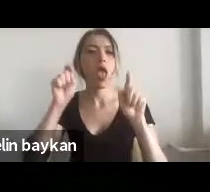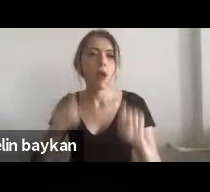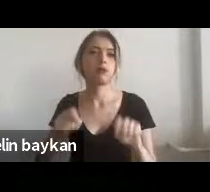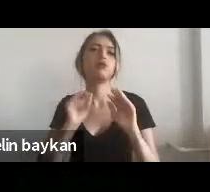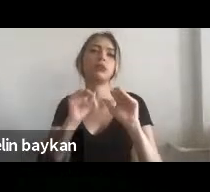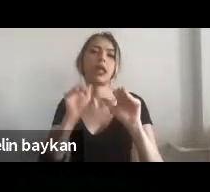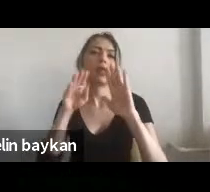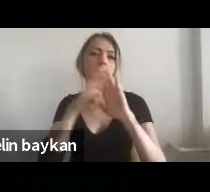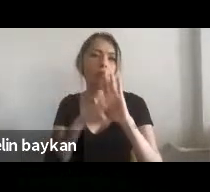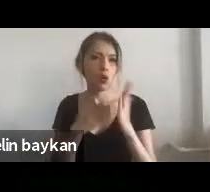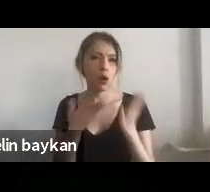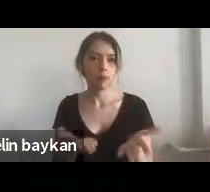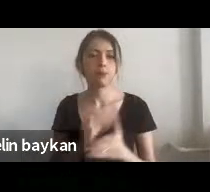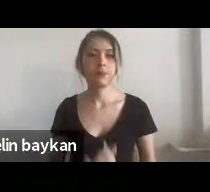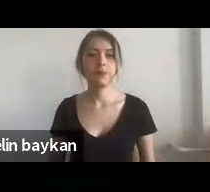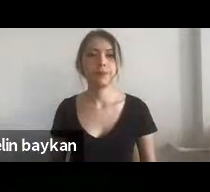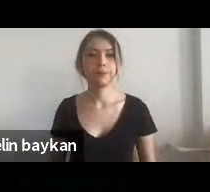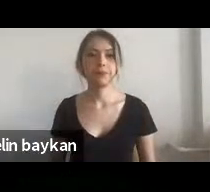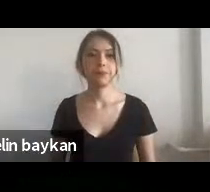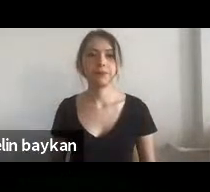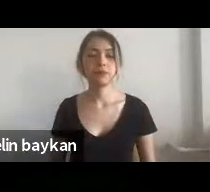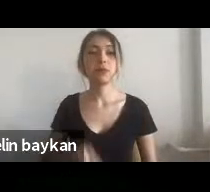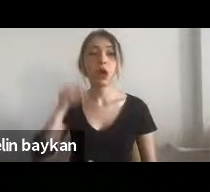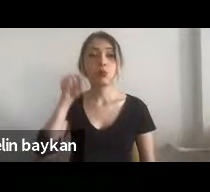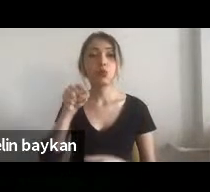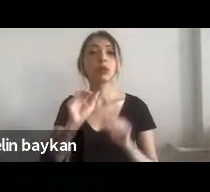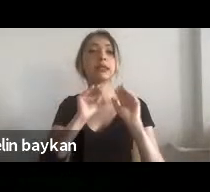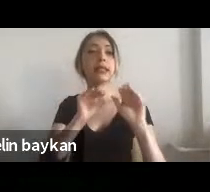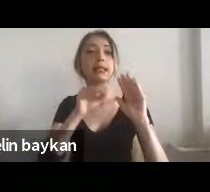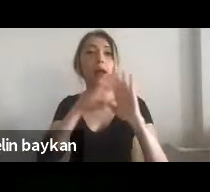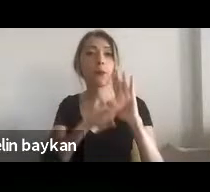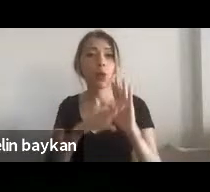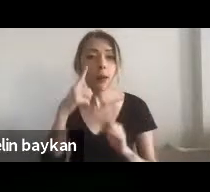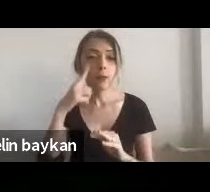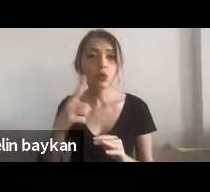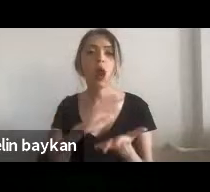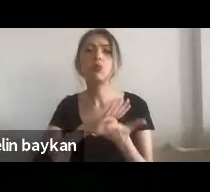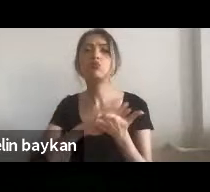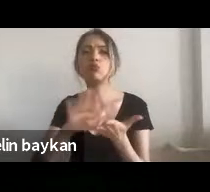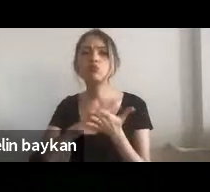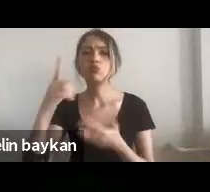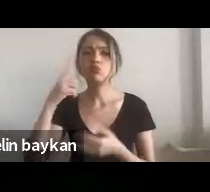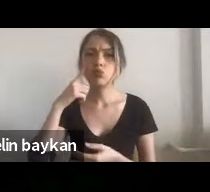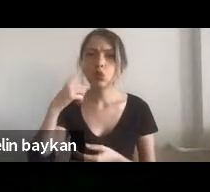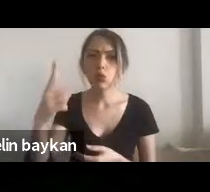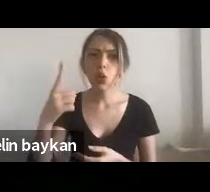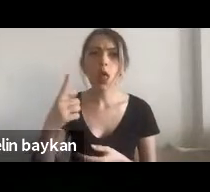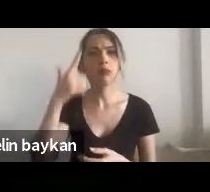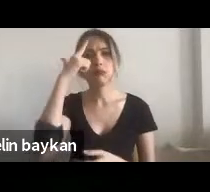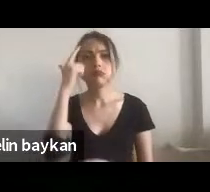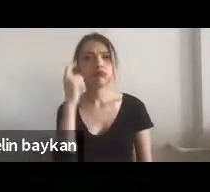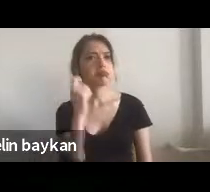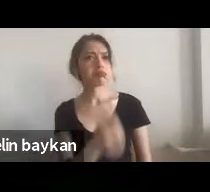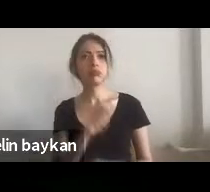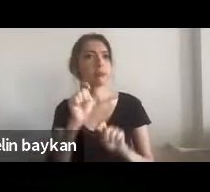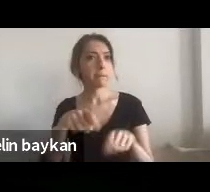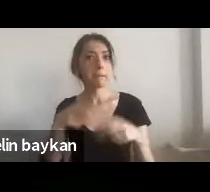programı. Bu destek programı düzenli olarak bu destek programına